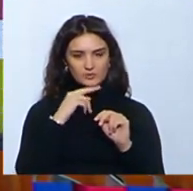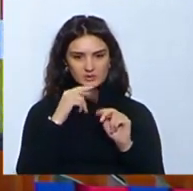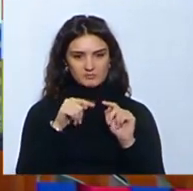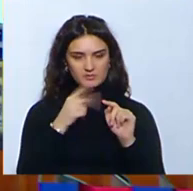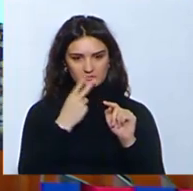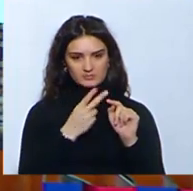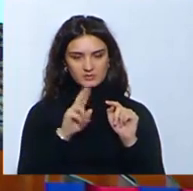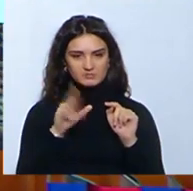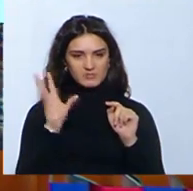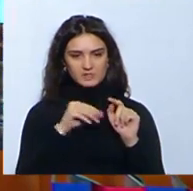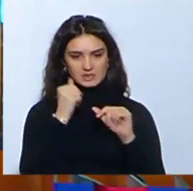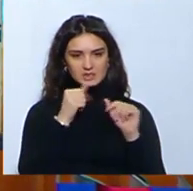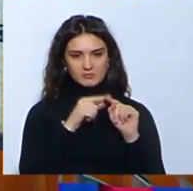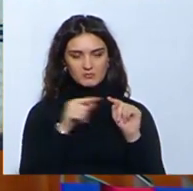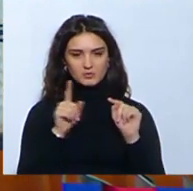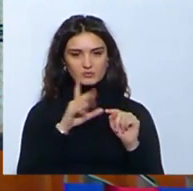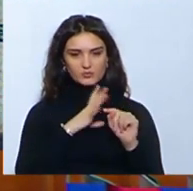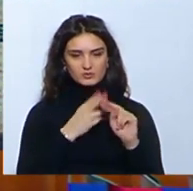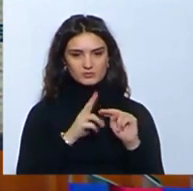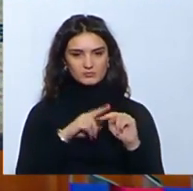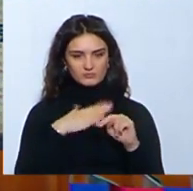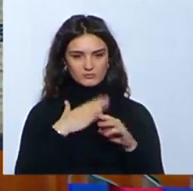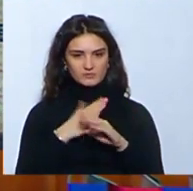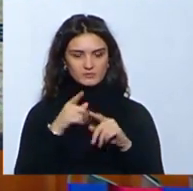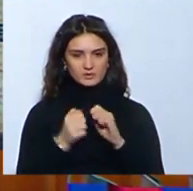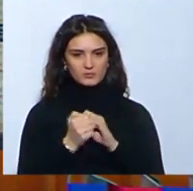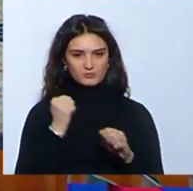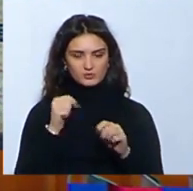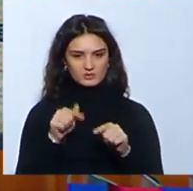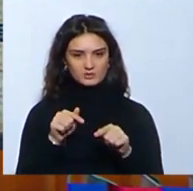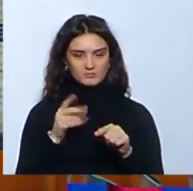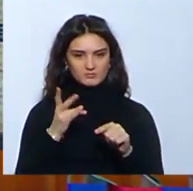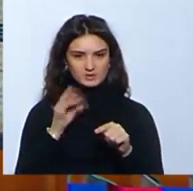და მთელი წლის განმავლობაში რომ გქონდეს, ამიტომ ჩვენ გვაქვს ეს გამომშრალი სახით.